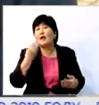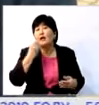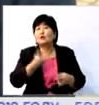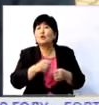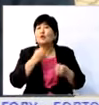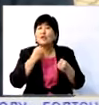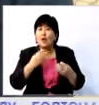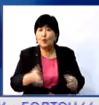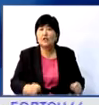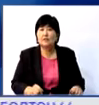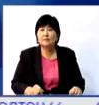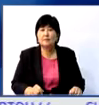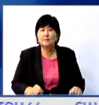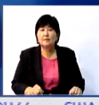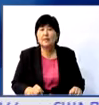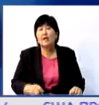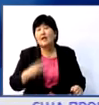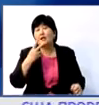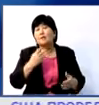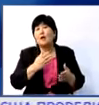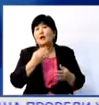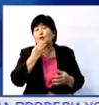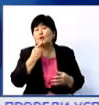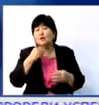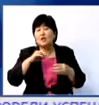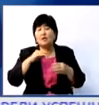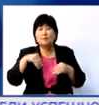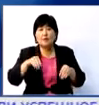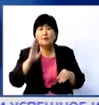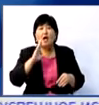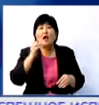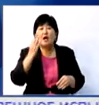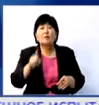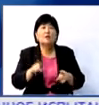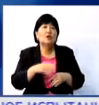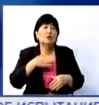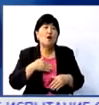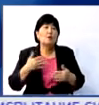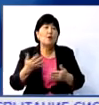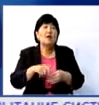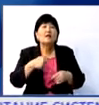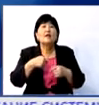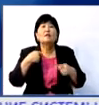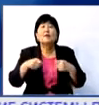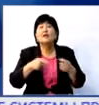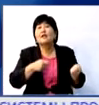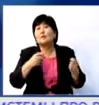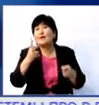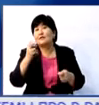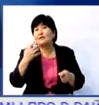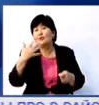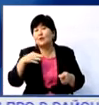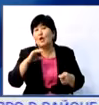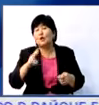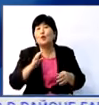очень хорошее. Несмотря на сложности с поливной водой, кармакшинцы тоже довольны урожаем. На главную ярмарку они привезли 250